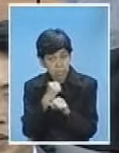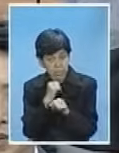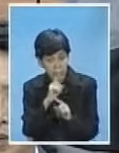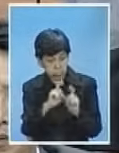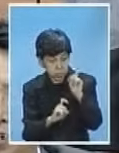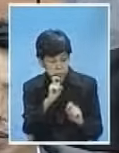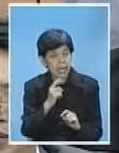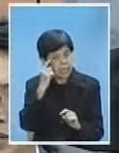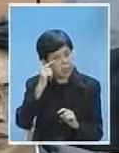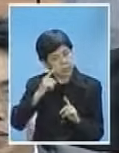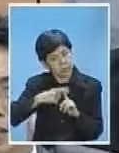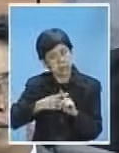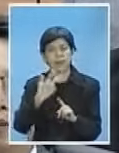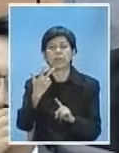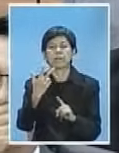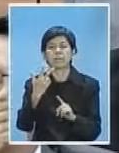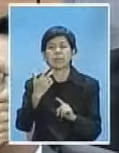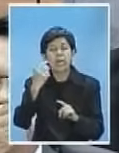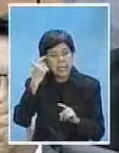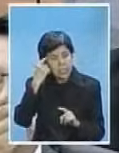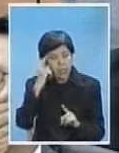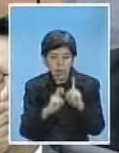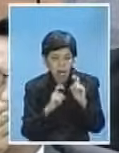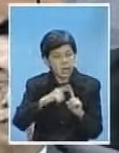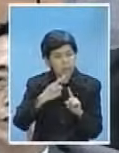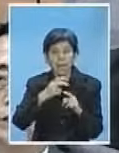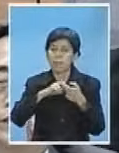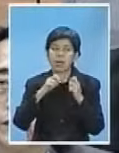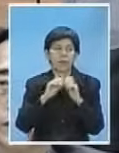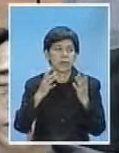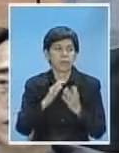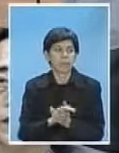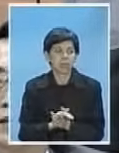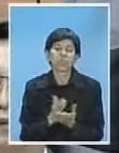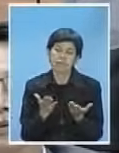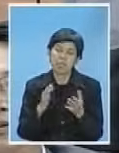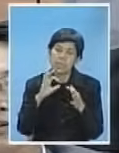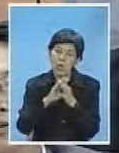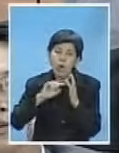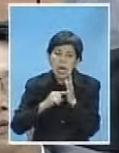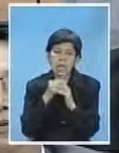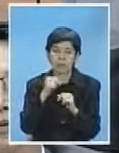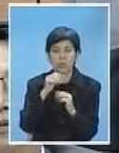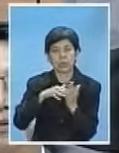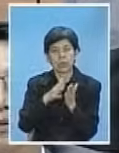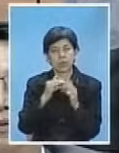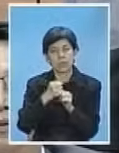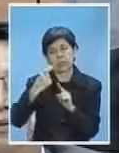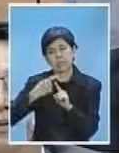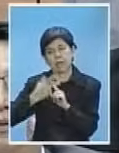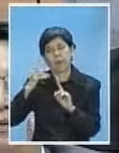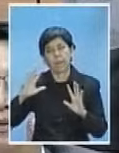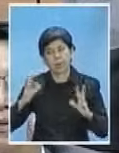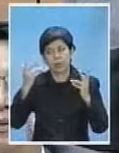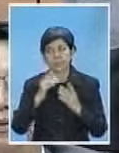ให้หมดได้ภายใน3เดือนก็ทุกอย่างคิดว่าค่าหมด3เดือนก็ปัญหาจบนั่นคือจุดร่วมต้นของนโยบาย3เดือนจบนะ